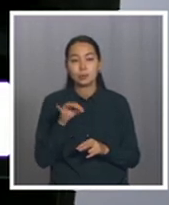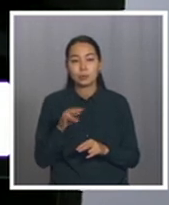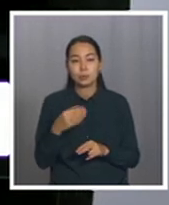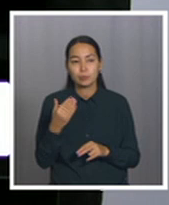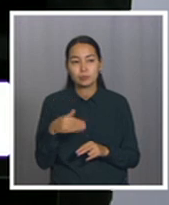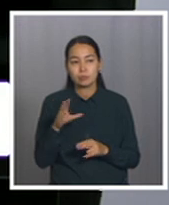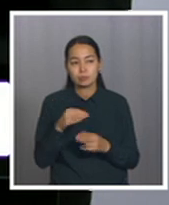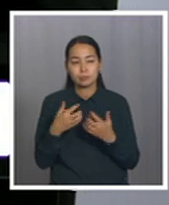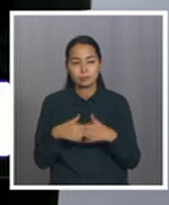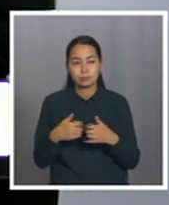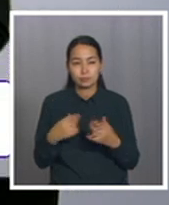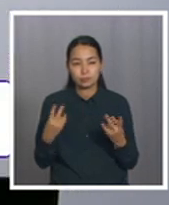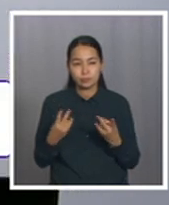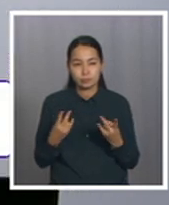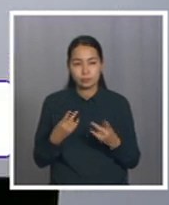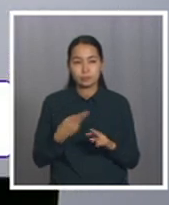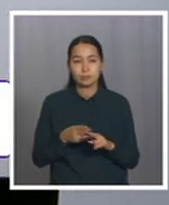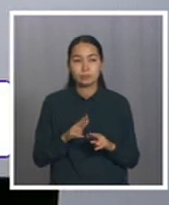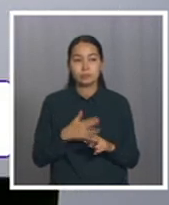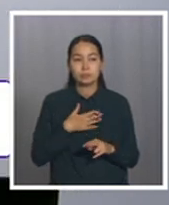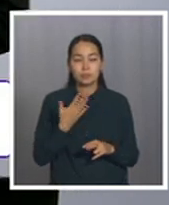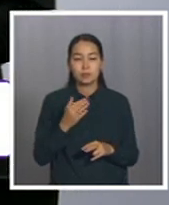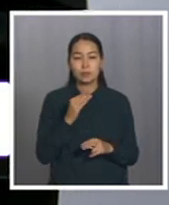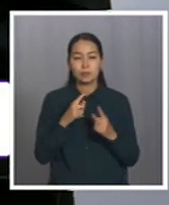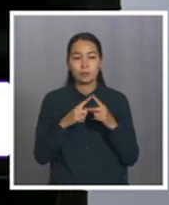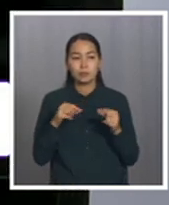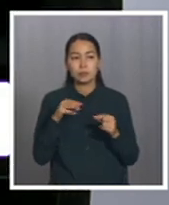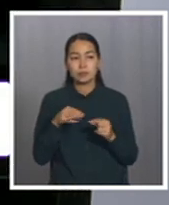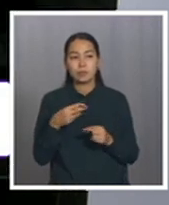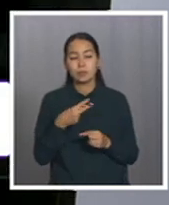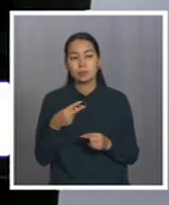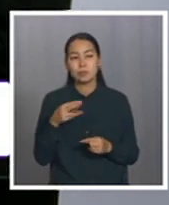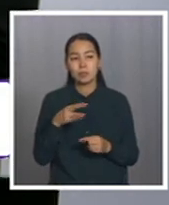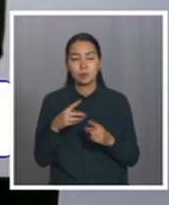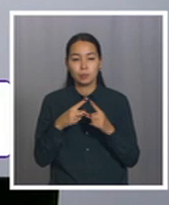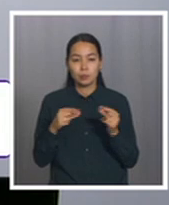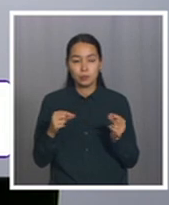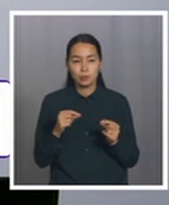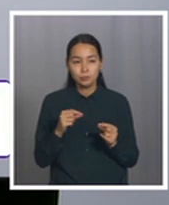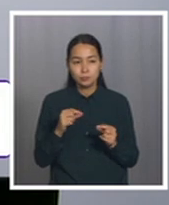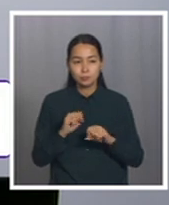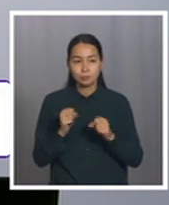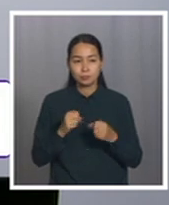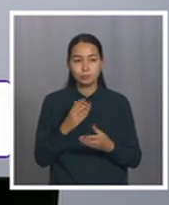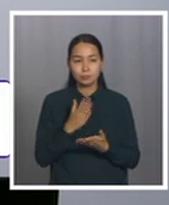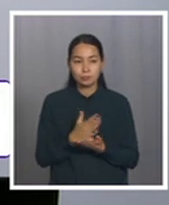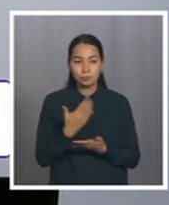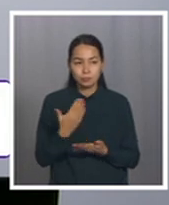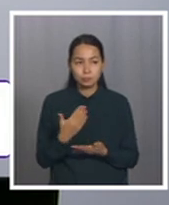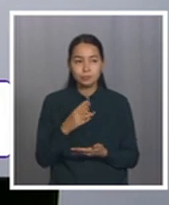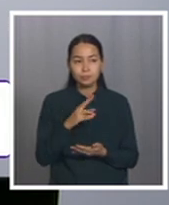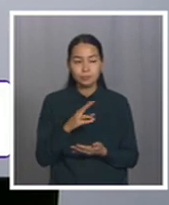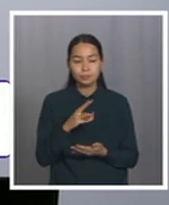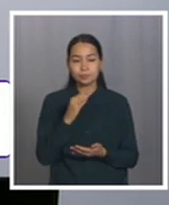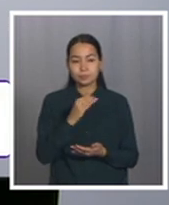түсірейік. Біз оны F дельта Т тең M дельта V деп жазамыз. Біз білетін негізінде F тең MA формуласынан шығады